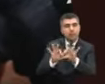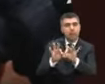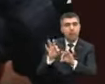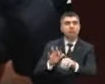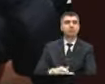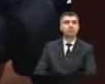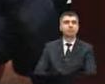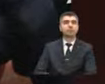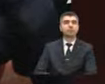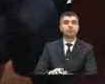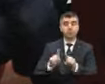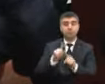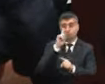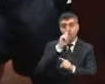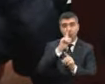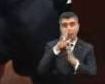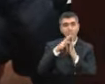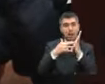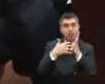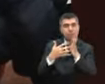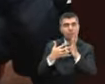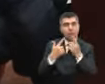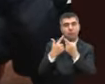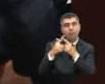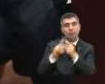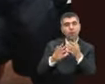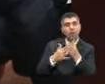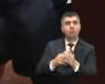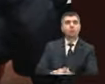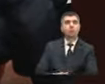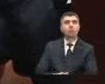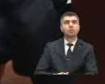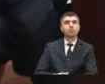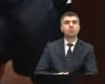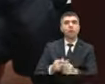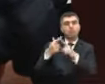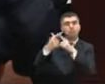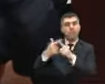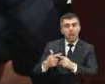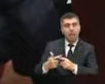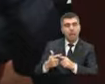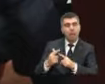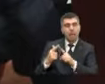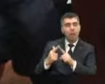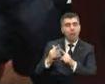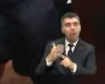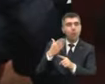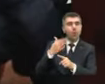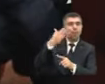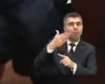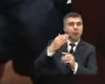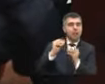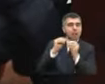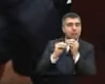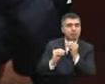فهو مخطط غني بأفكاره ببرامجه، فيه كذلك برمجة مالية توقعية، في كذلك واحد